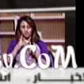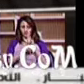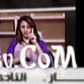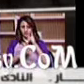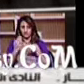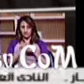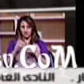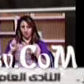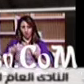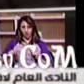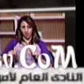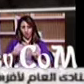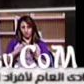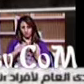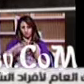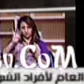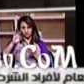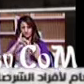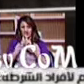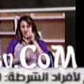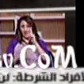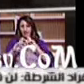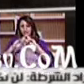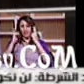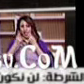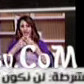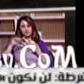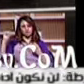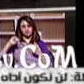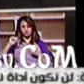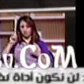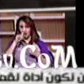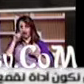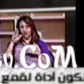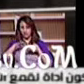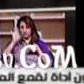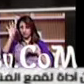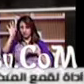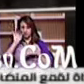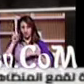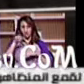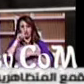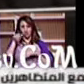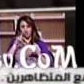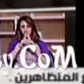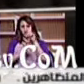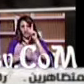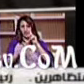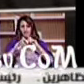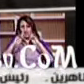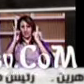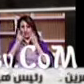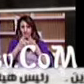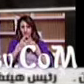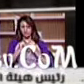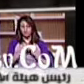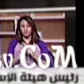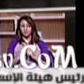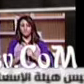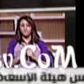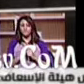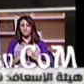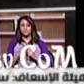الحكم الصادر ببطلان قرار تعيين النائب العام الحالي المستشار طلعت ابراهيم عبد الله وتمكينه من العوده لمنصبه السابق وجاء راي نيابه